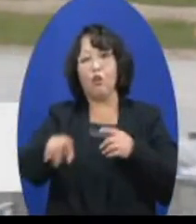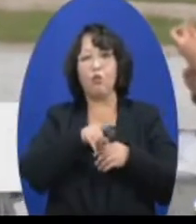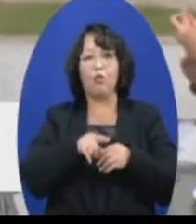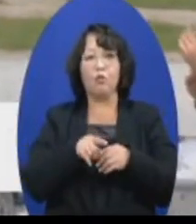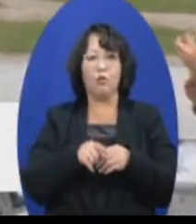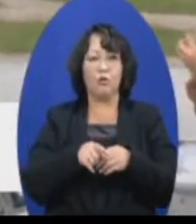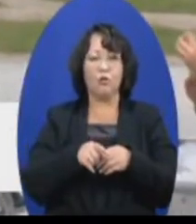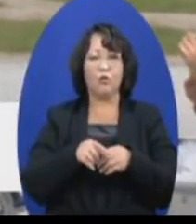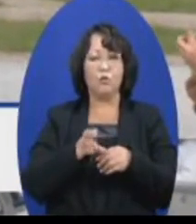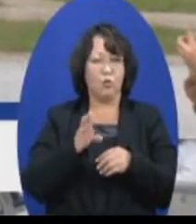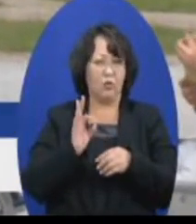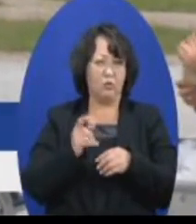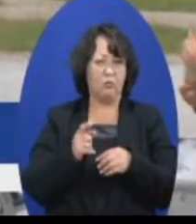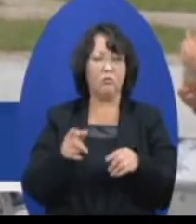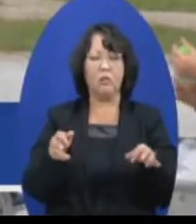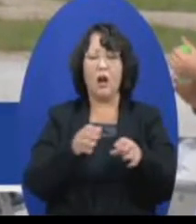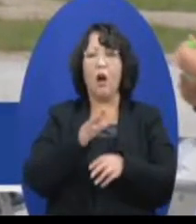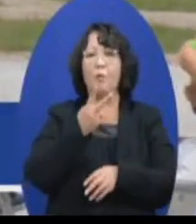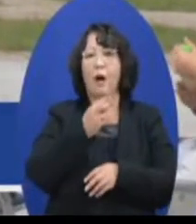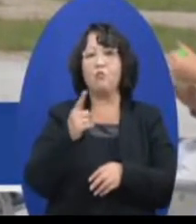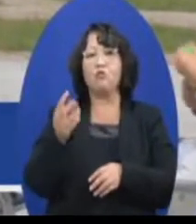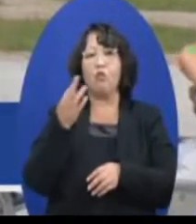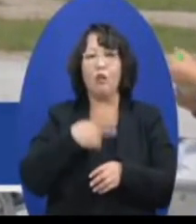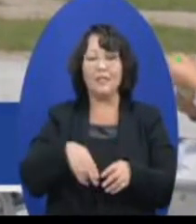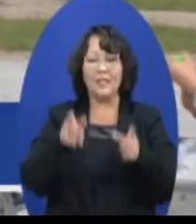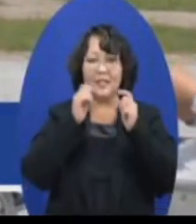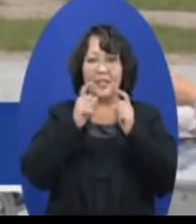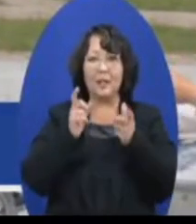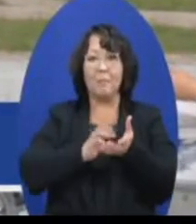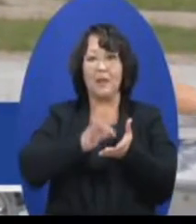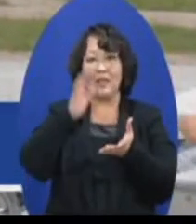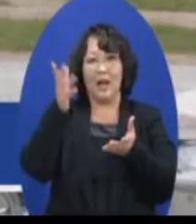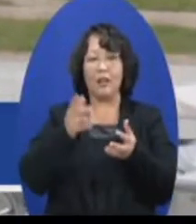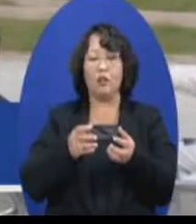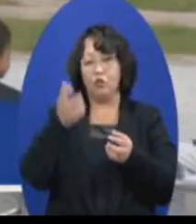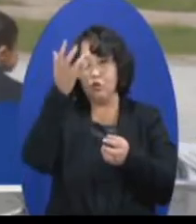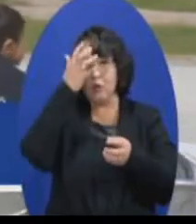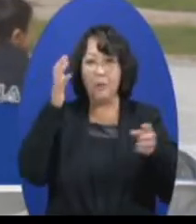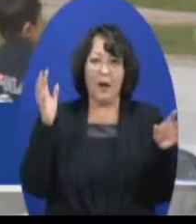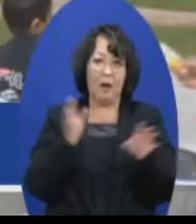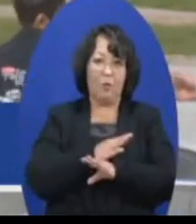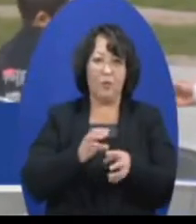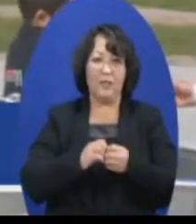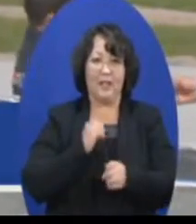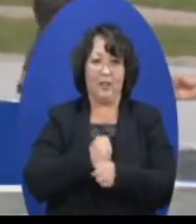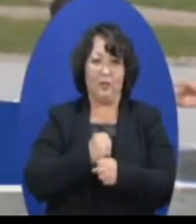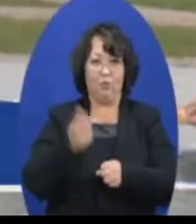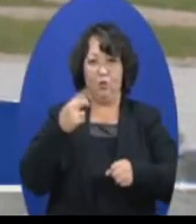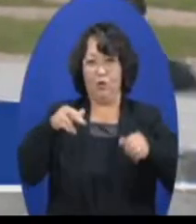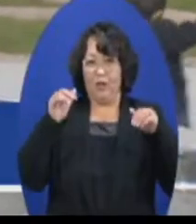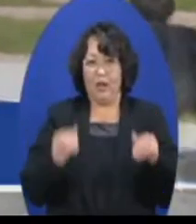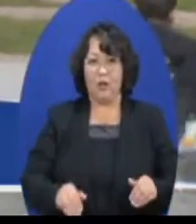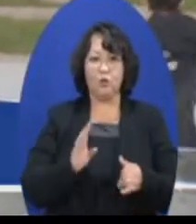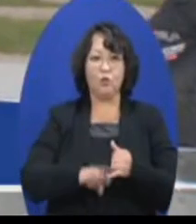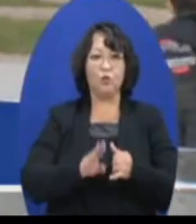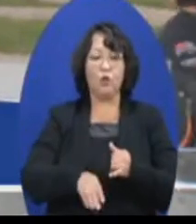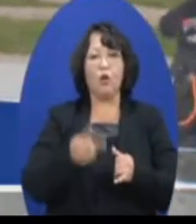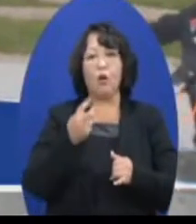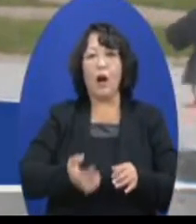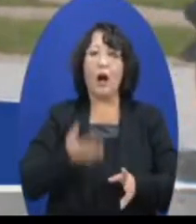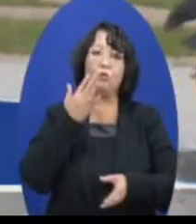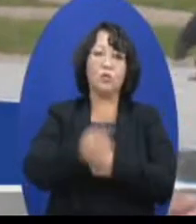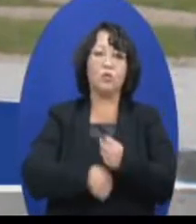нэг төр маань одоо 11 он цэргэн мандаад тэгээд одоо төр улсаа эмхлэн байгуулж энд Богд маань сүүлийн 20 гэдэн жил амьдарч